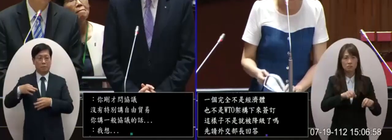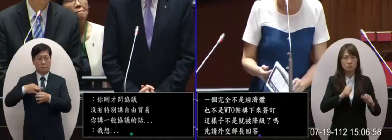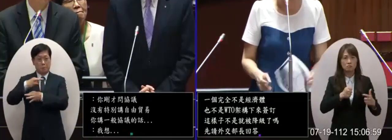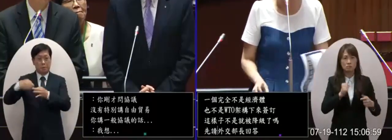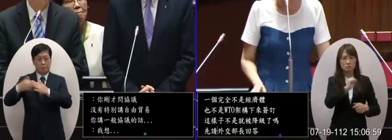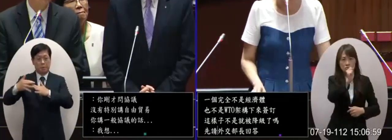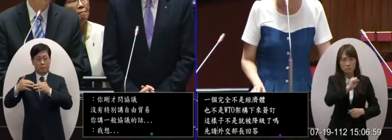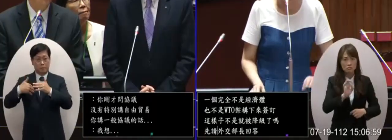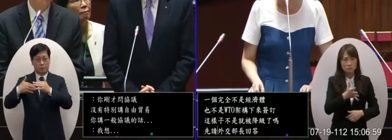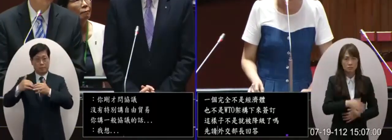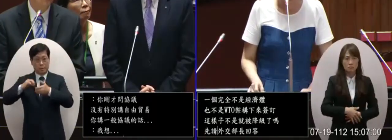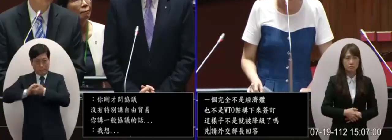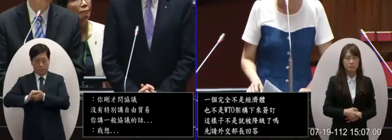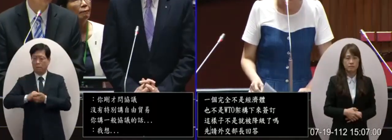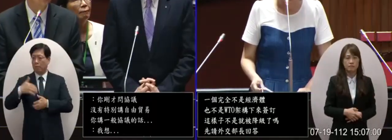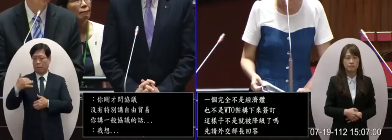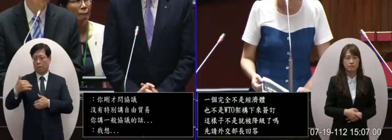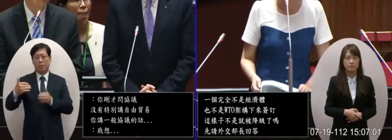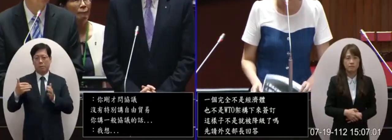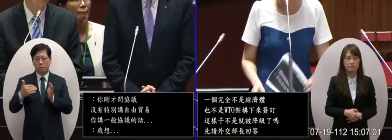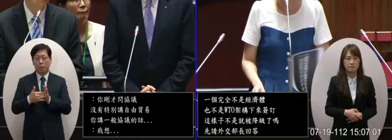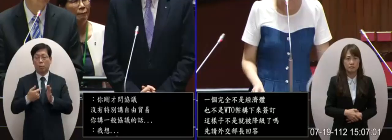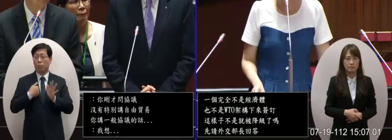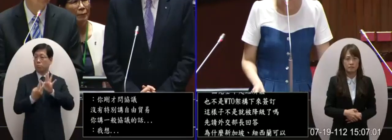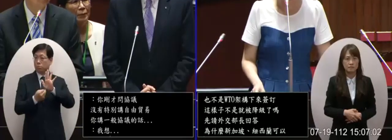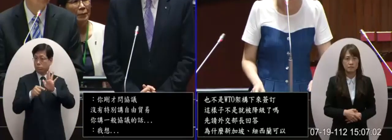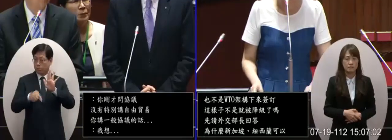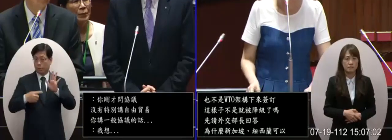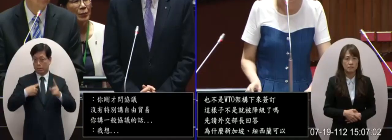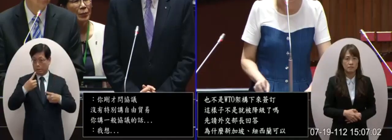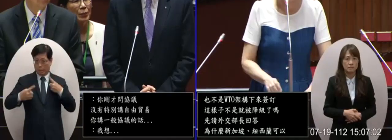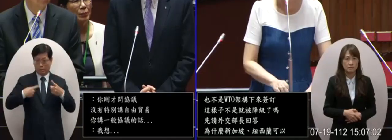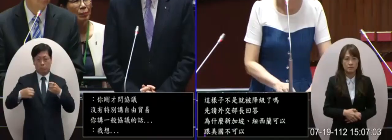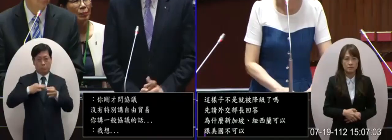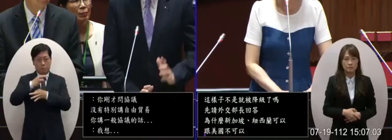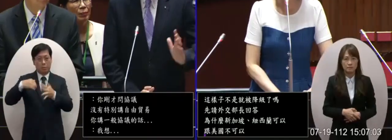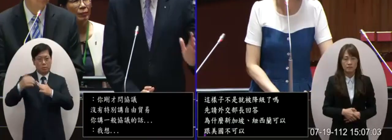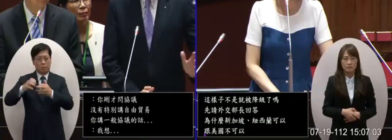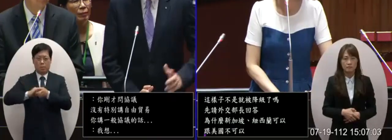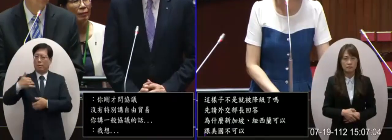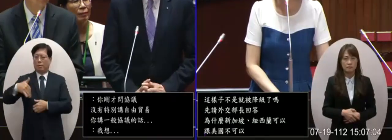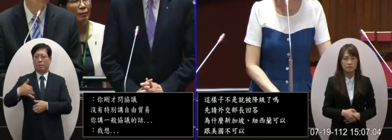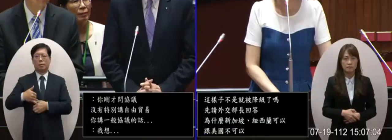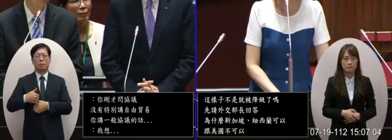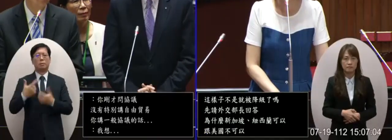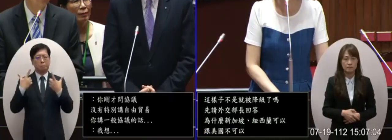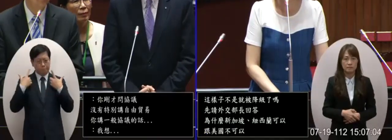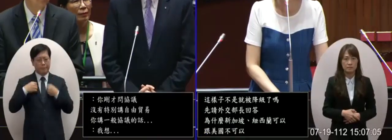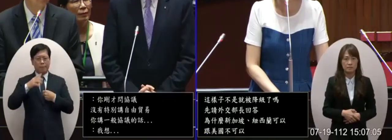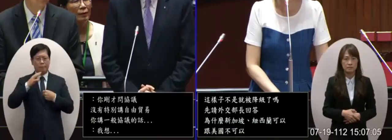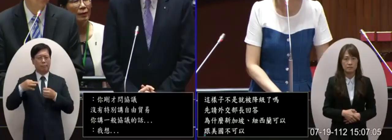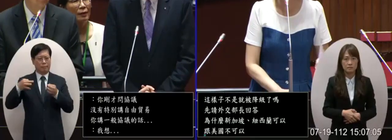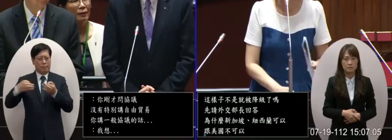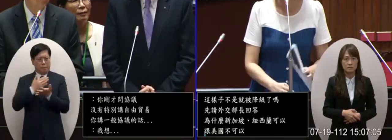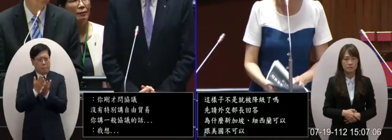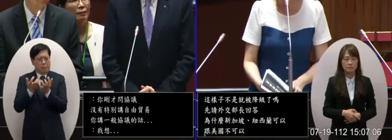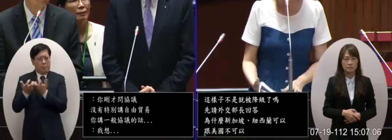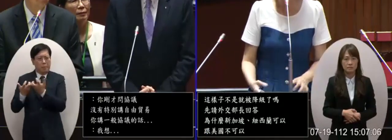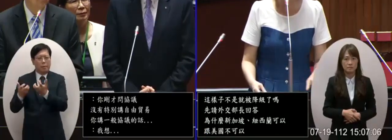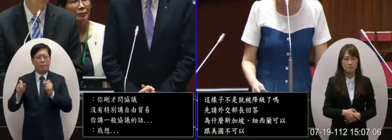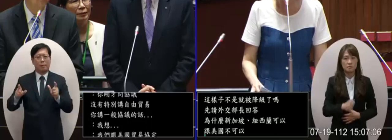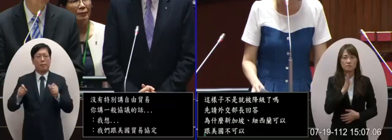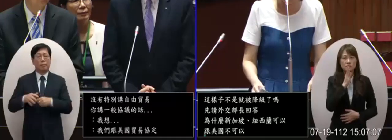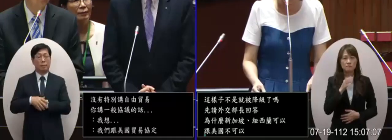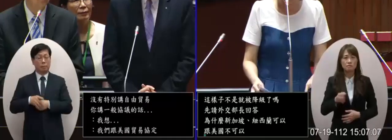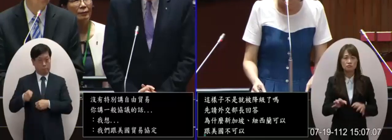定还没有达到那个我们所说的这个自由贸易协定的这个程度，这个的确是一个贸易的这个协定， 是